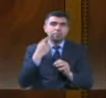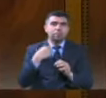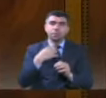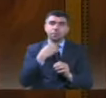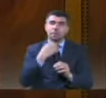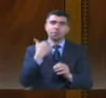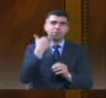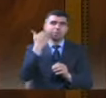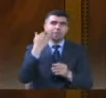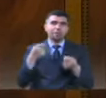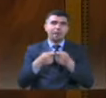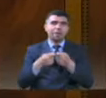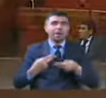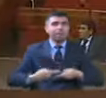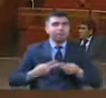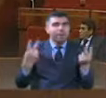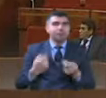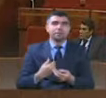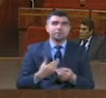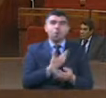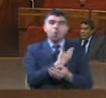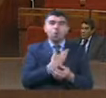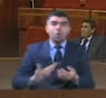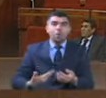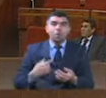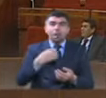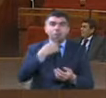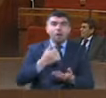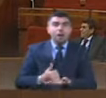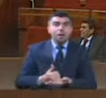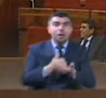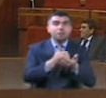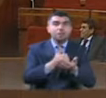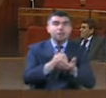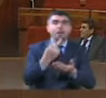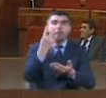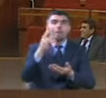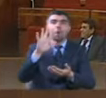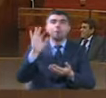الكلام. حنا كحكومة عطينا 250 مليون ديال الدرهم هذا العام،